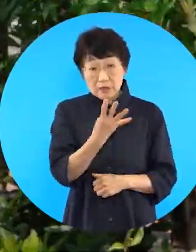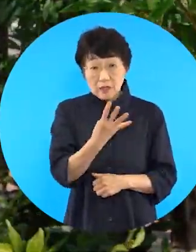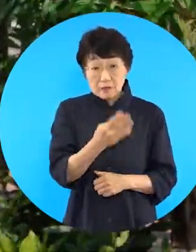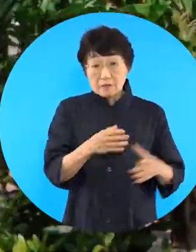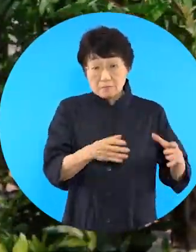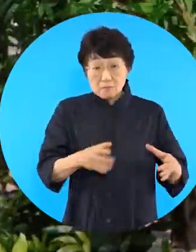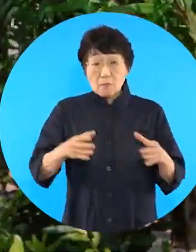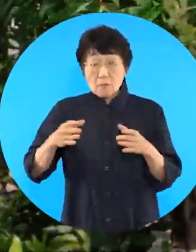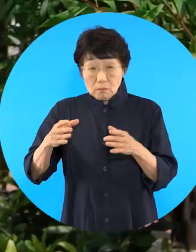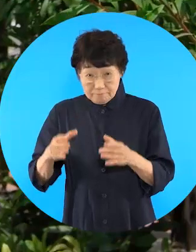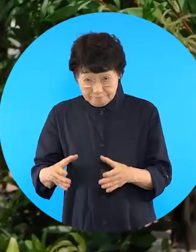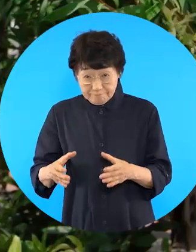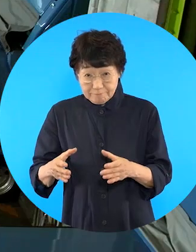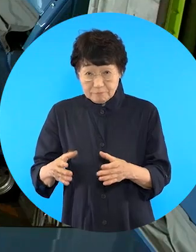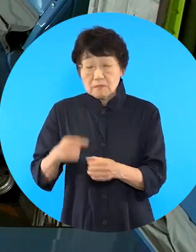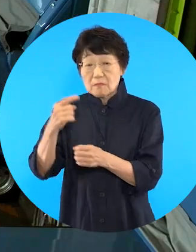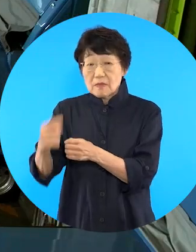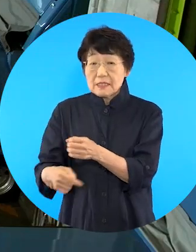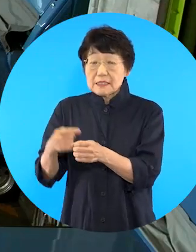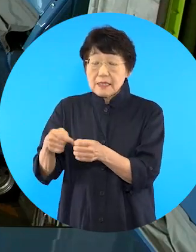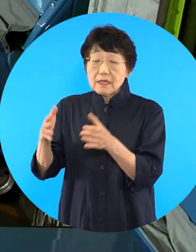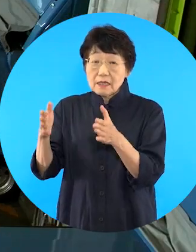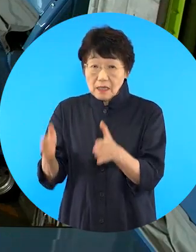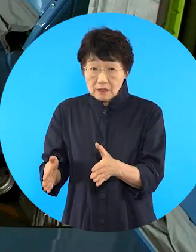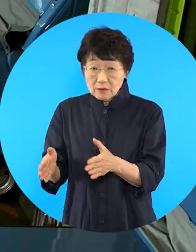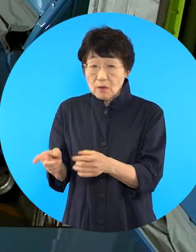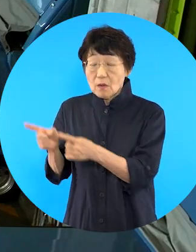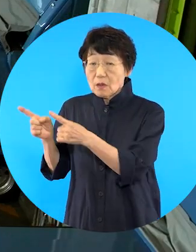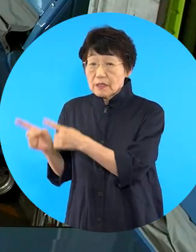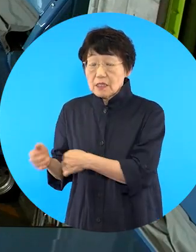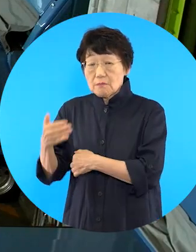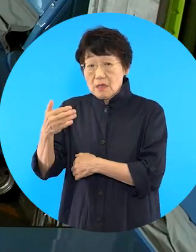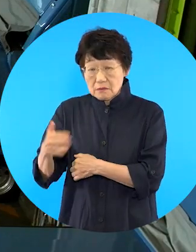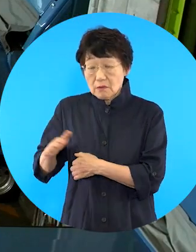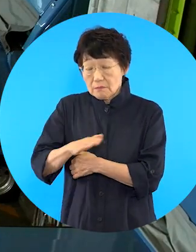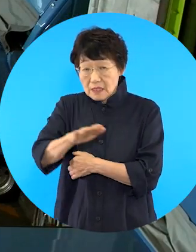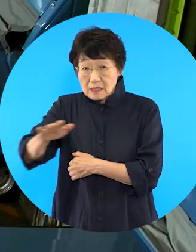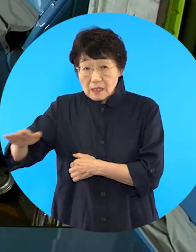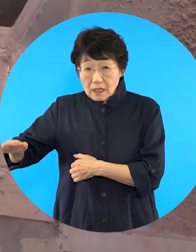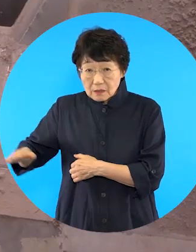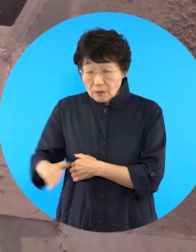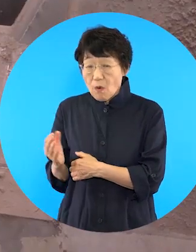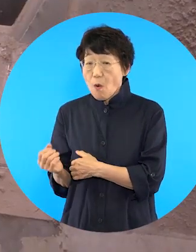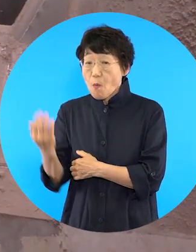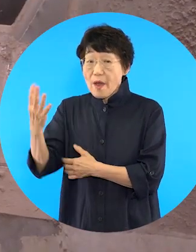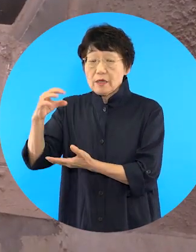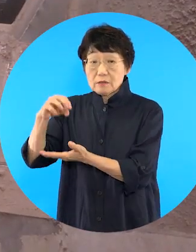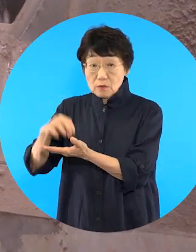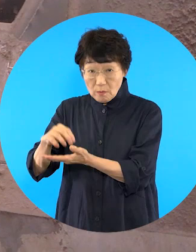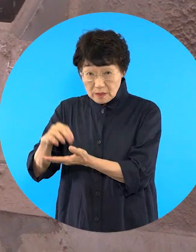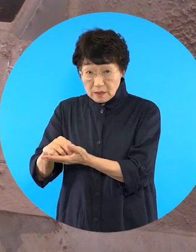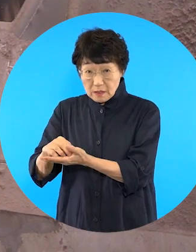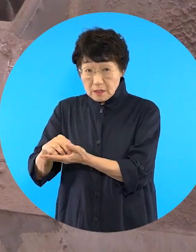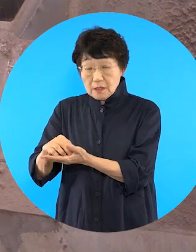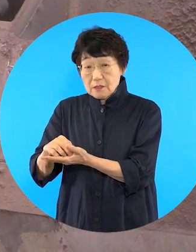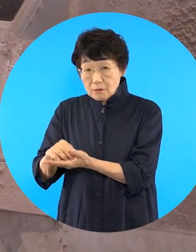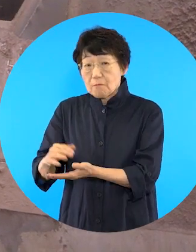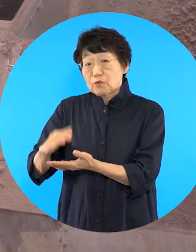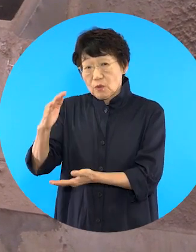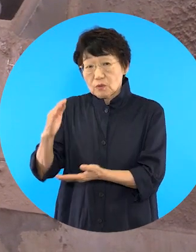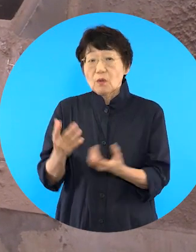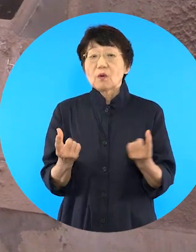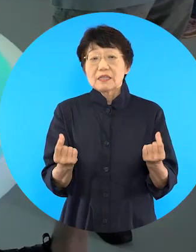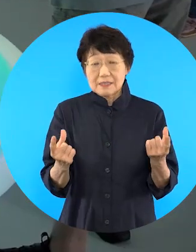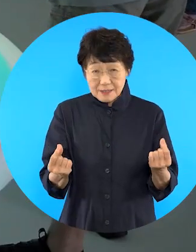さん何だか分かりますか？これは1年間で練馬区民の家庭から出される可燃ごみの量なん